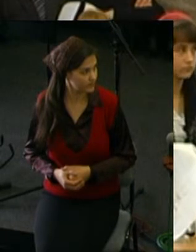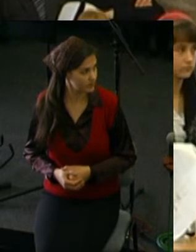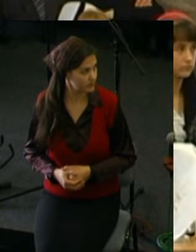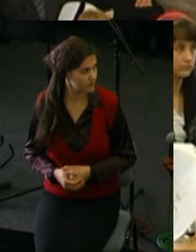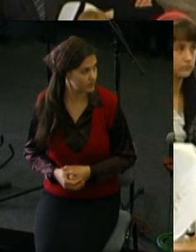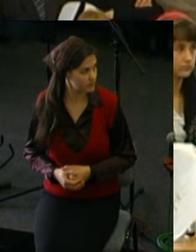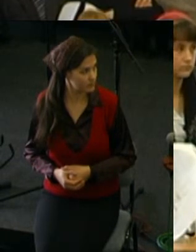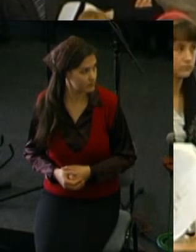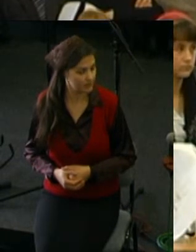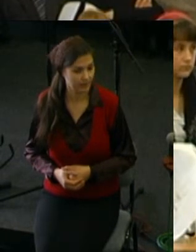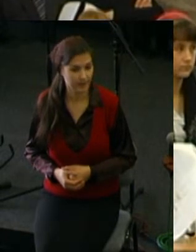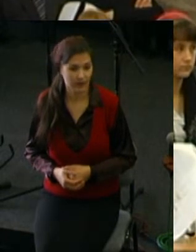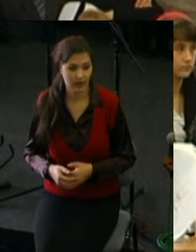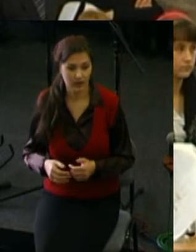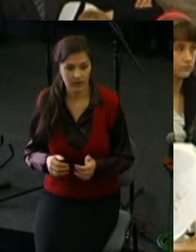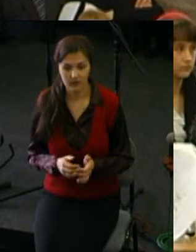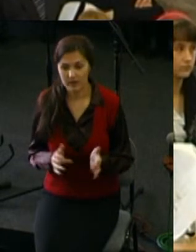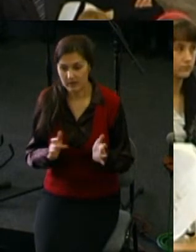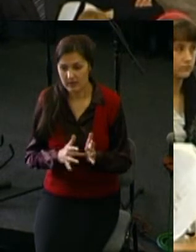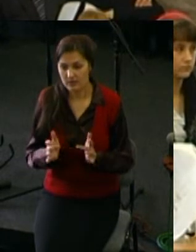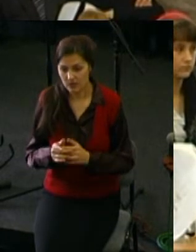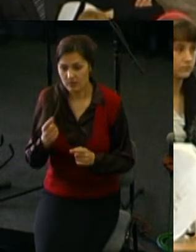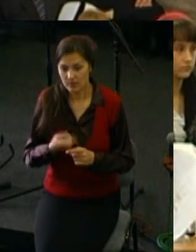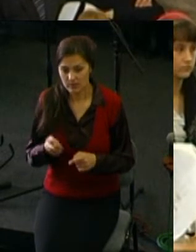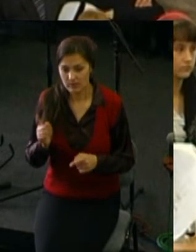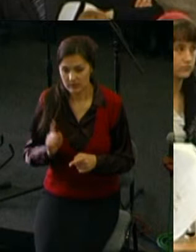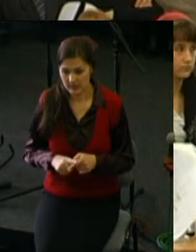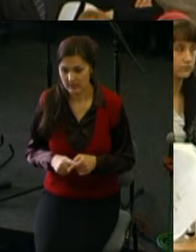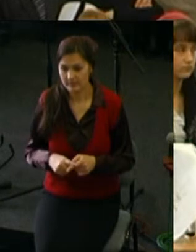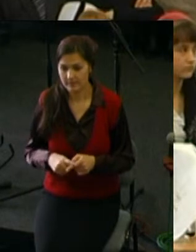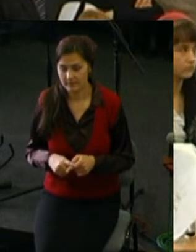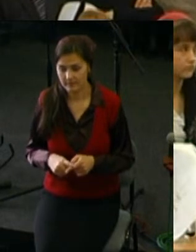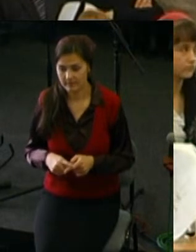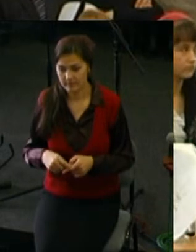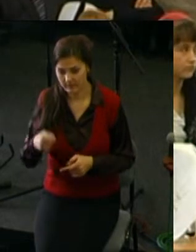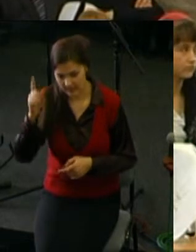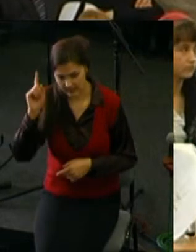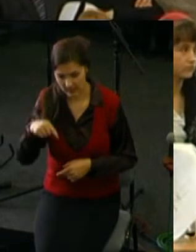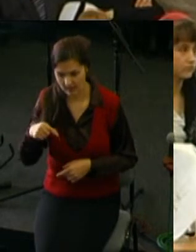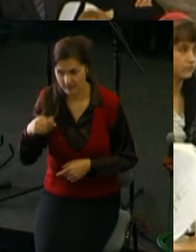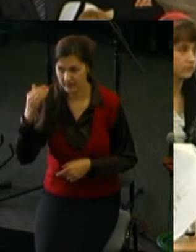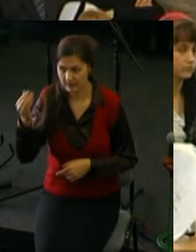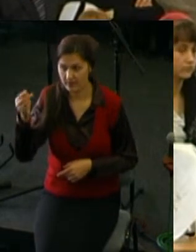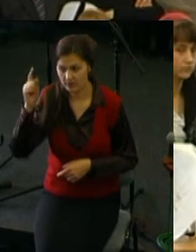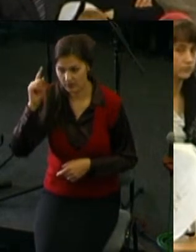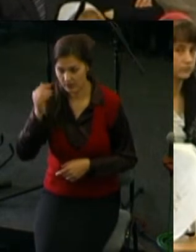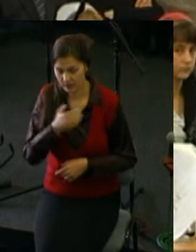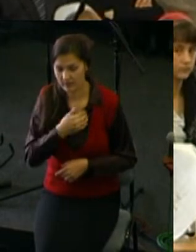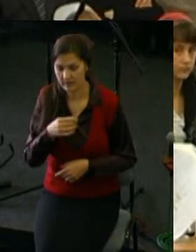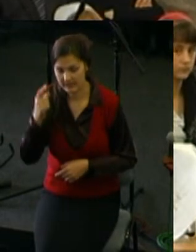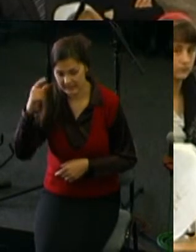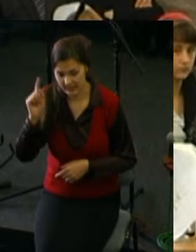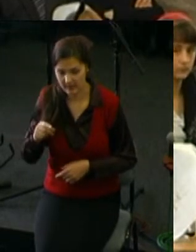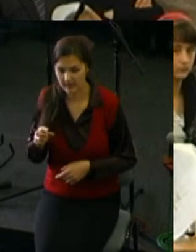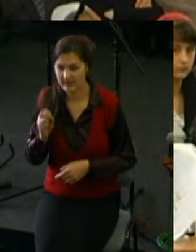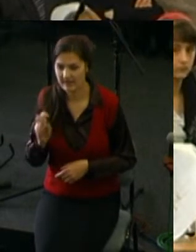і Христос це про це Знав Але запитав у своїх учнів Він хотів знати як Вони думають про